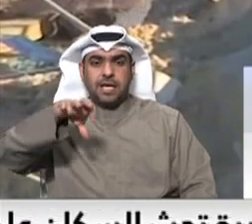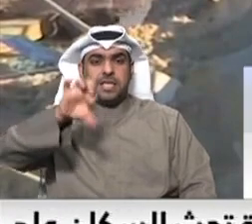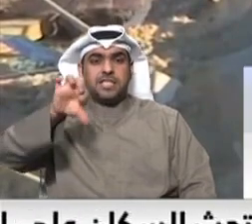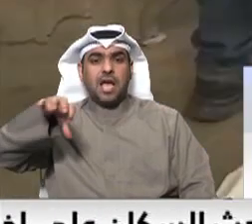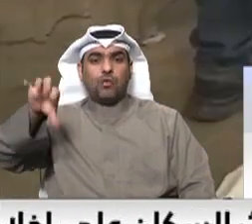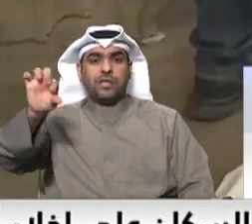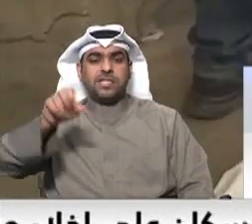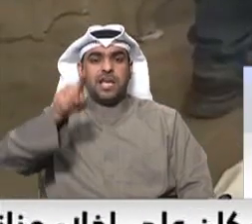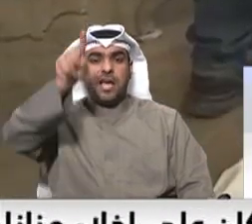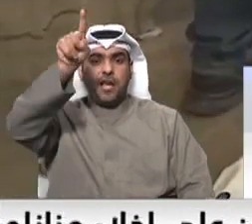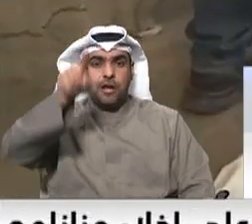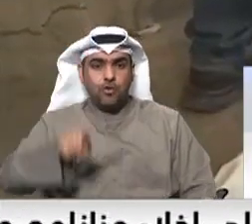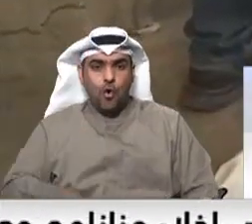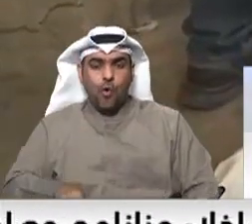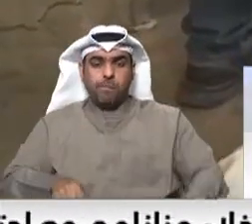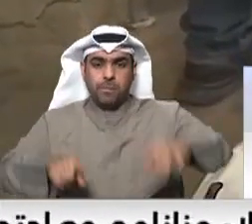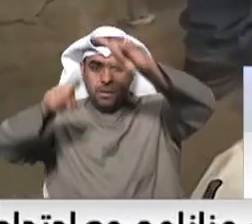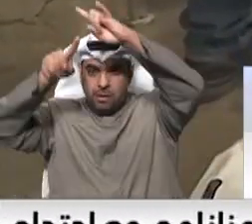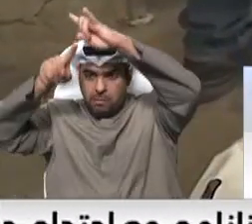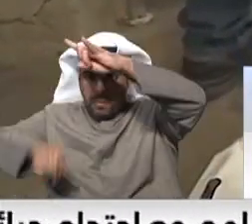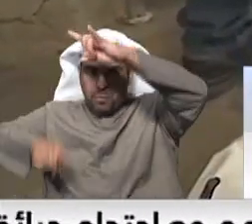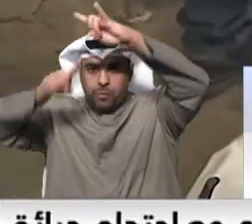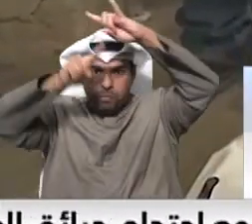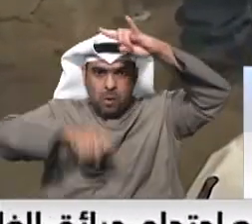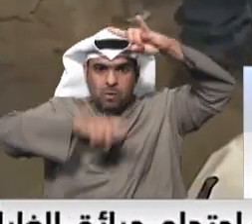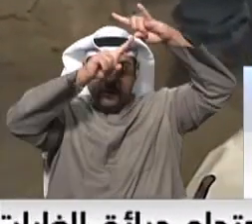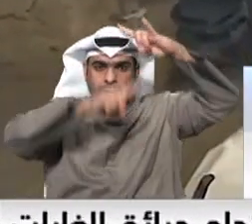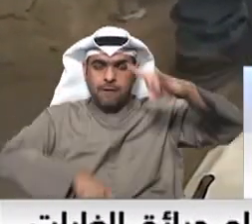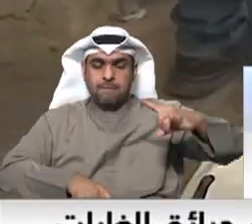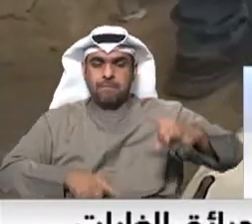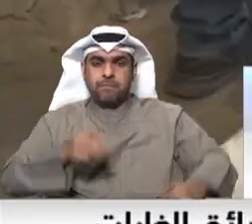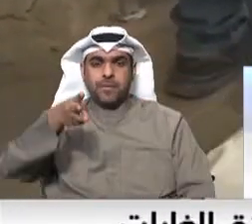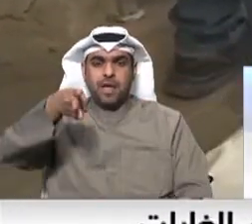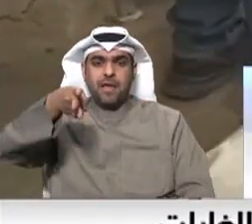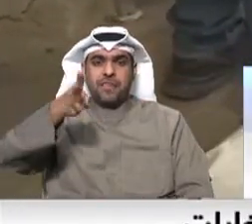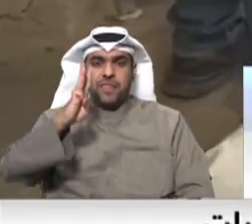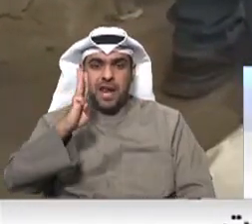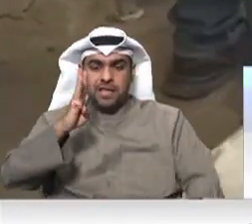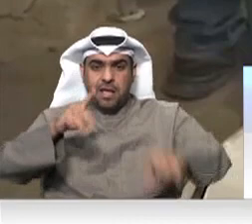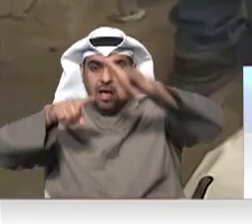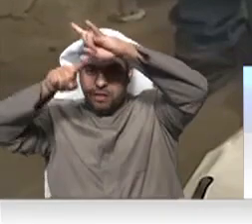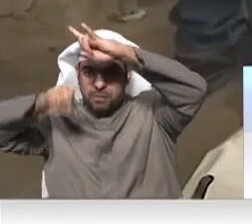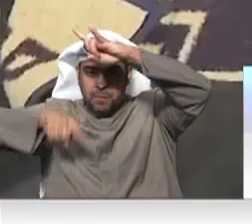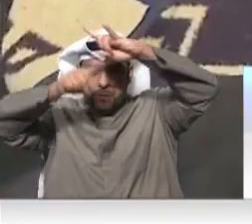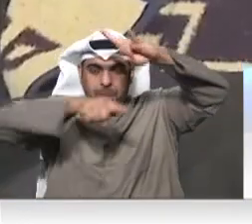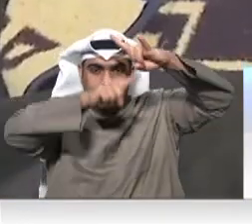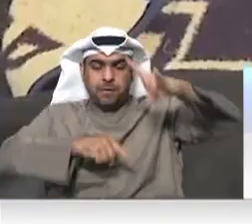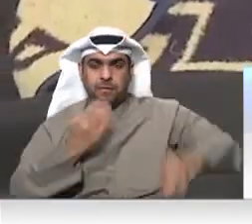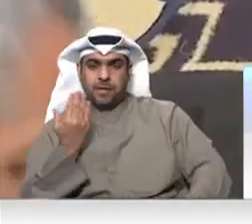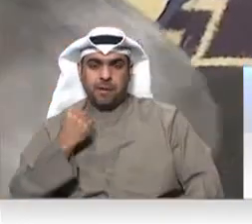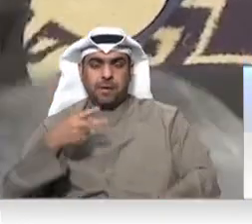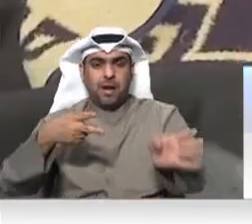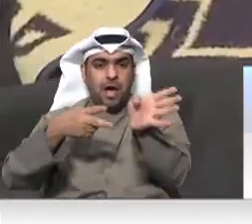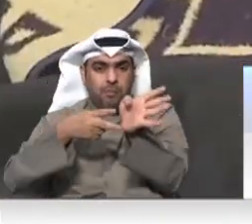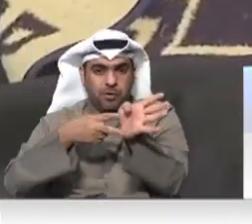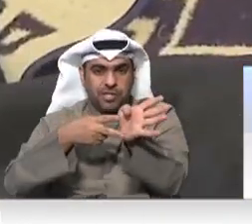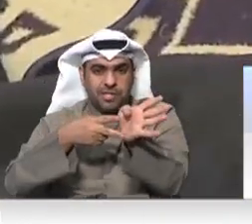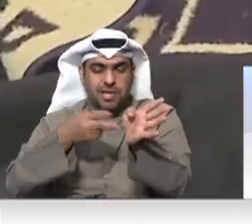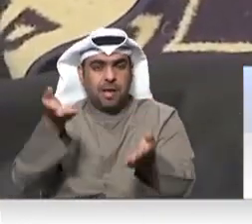من الحرب. وارتكب الاحتلال الإسرائيلي 13 مجزرة خلال الساعات الماضية، راح